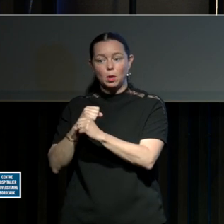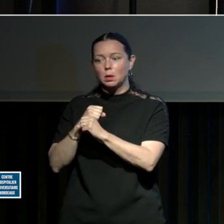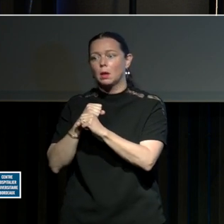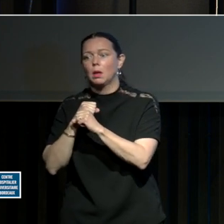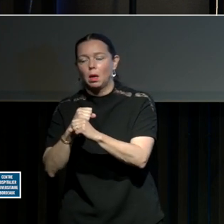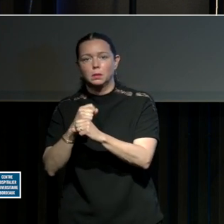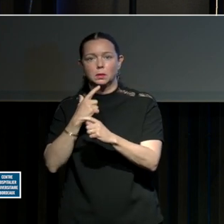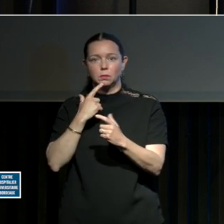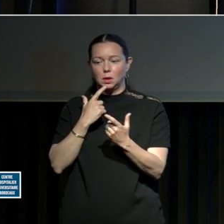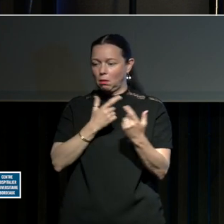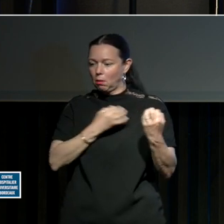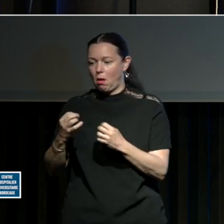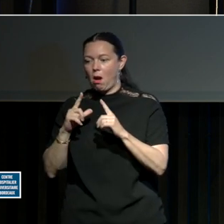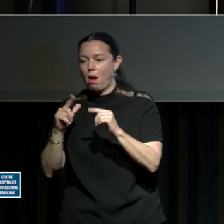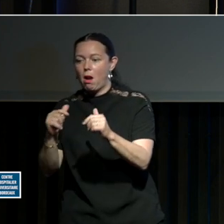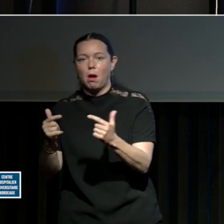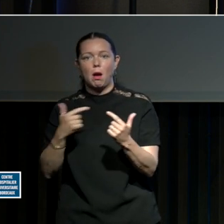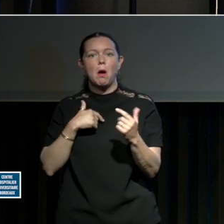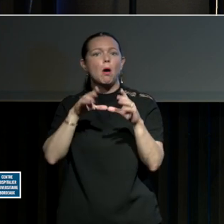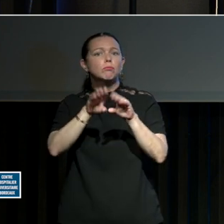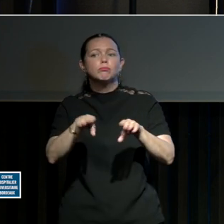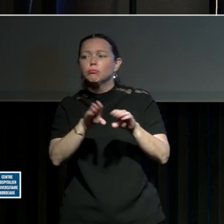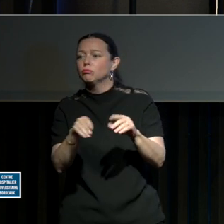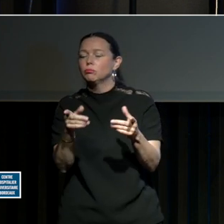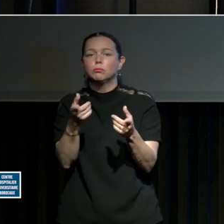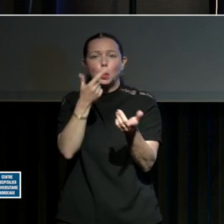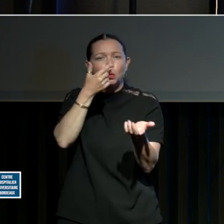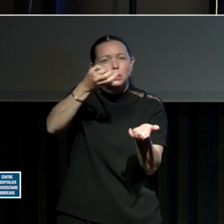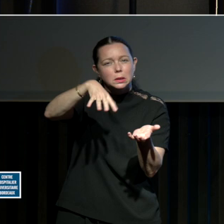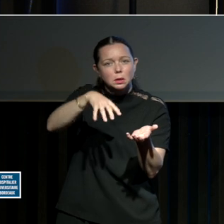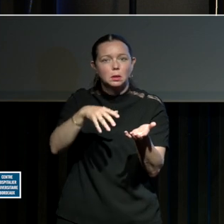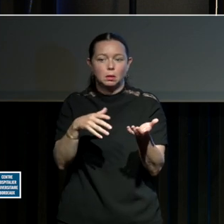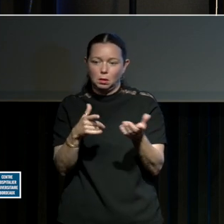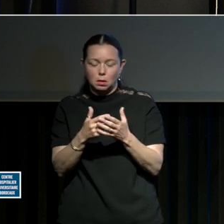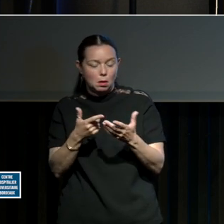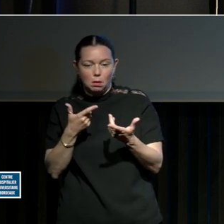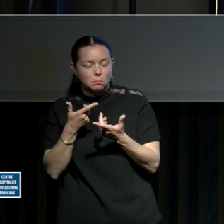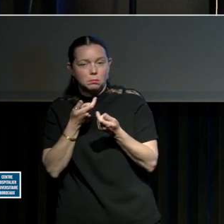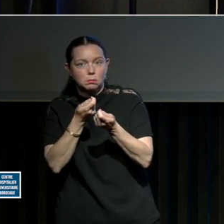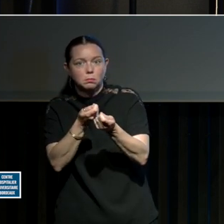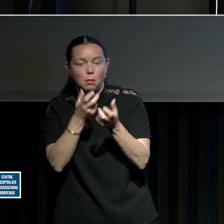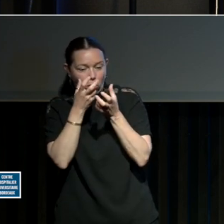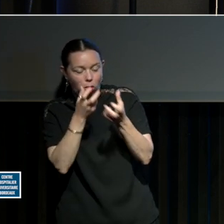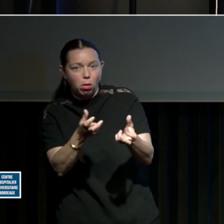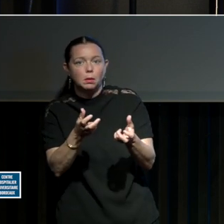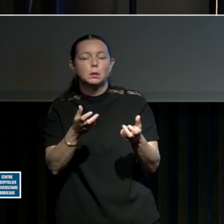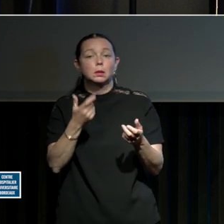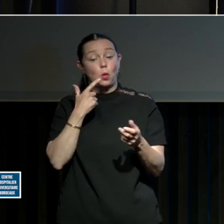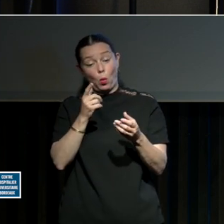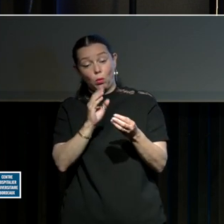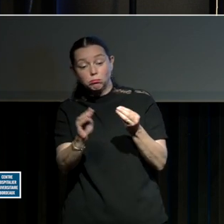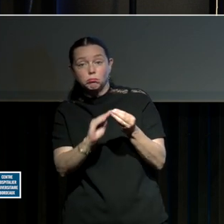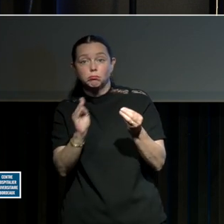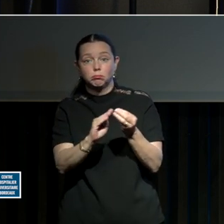exposition régulière à un produit toxique et ainsi la substance addictive toxique